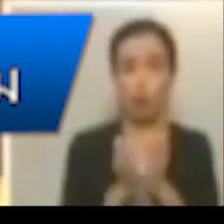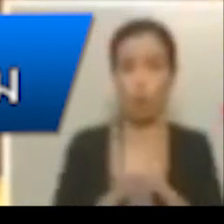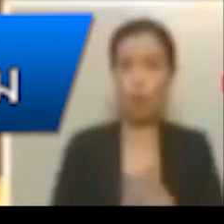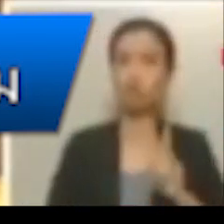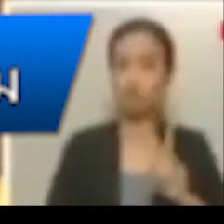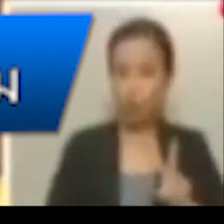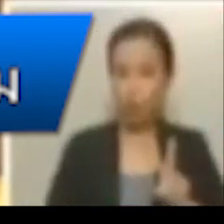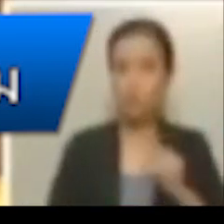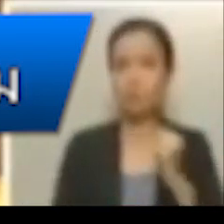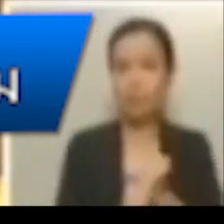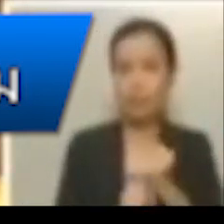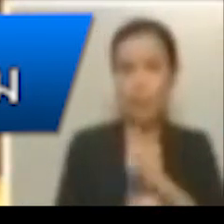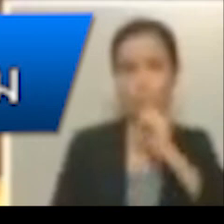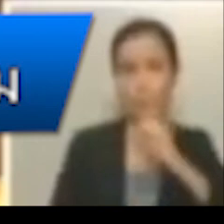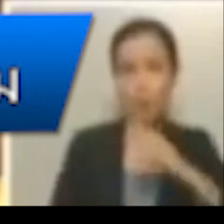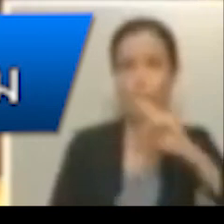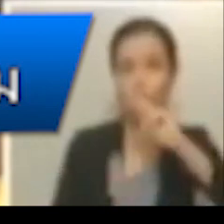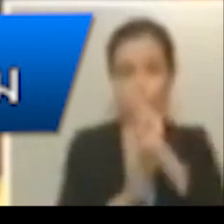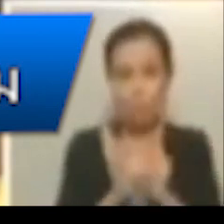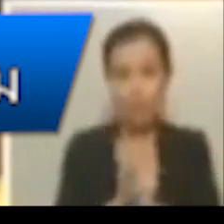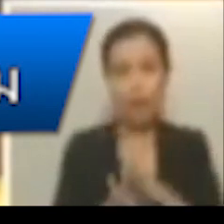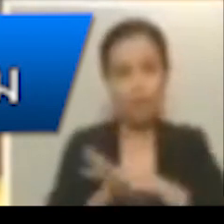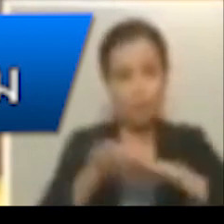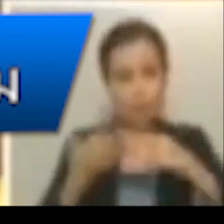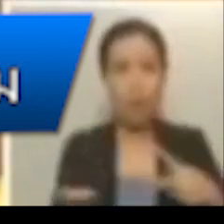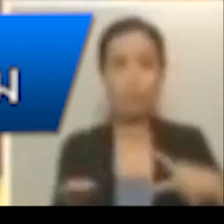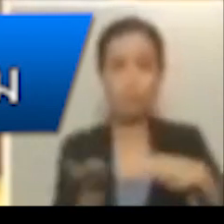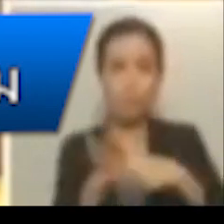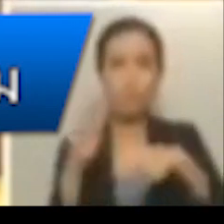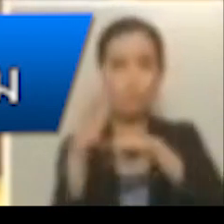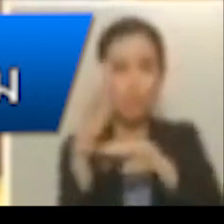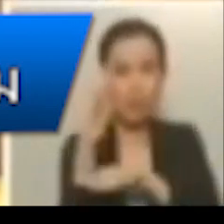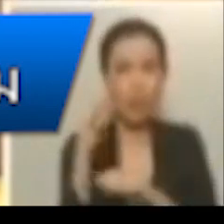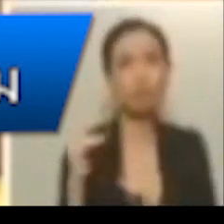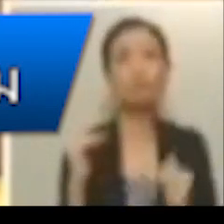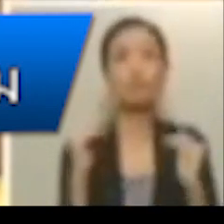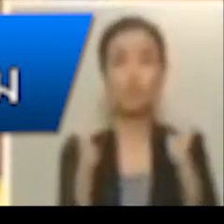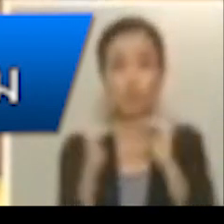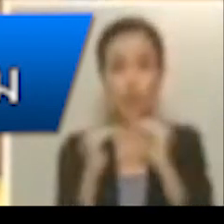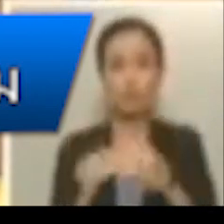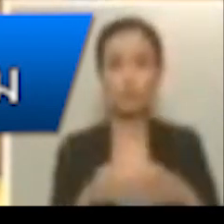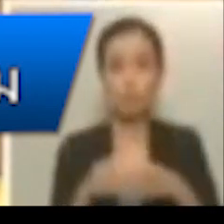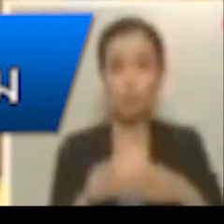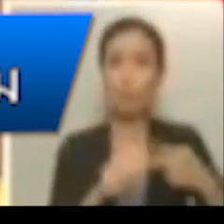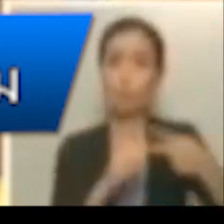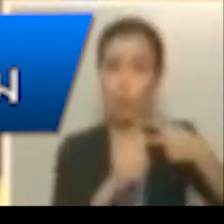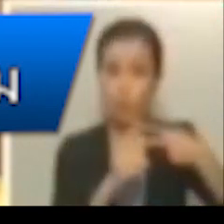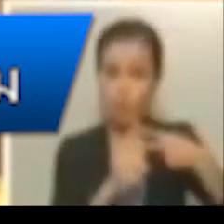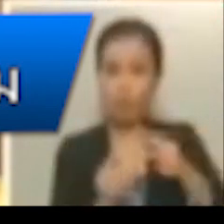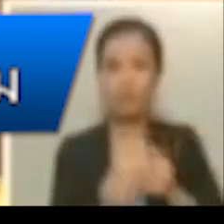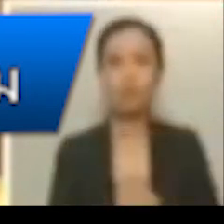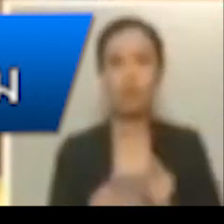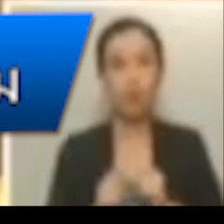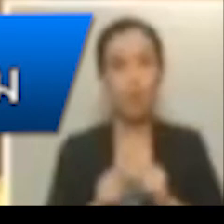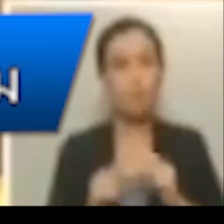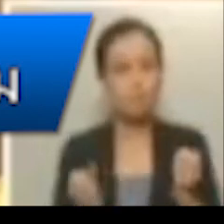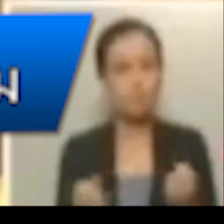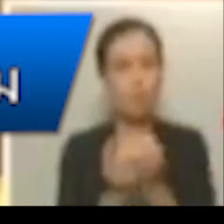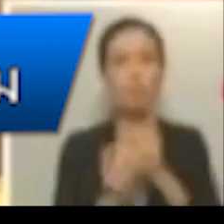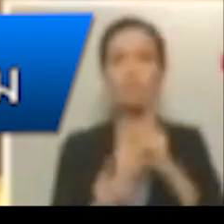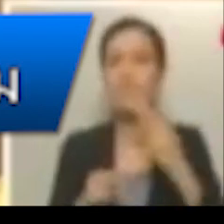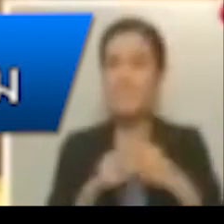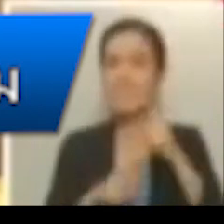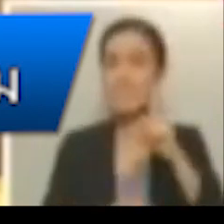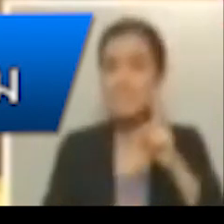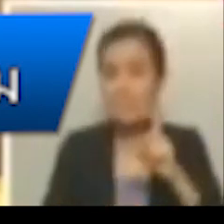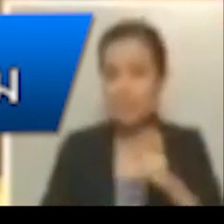นได้ดำเนินคดีแจ้งความทางกฎหมายเรียบร้อยแล้วอยู่ในขั้นตอนกระบวนการยุติธรรมในส่วนของพรรคอนาคตใหม่เองซึ่งเป็นผู้เสียหายดิฉันก็